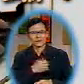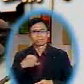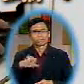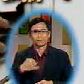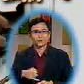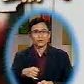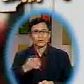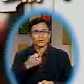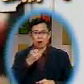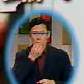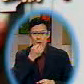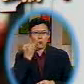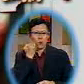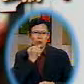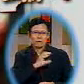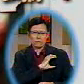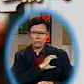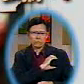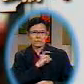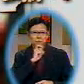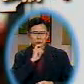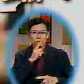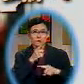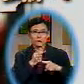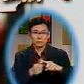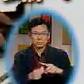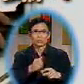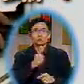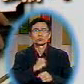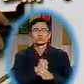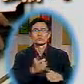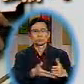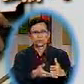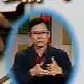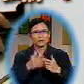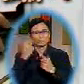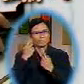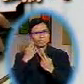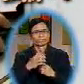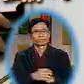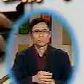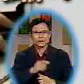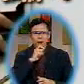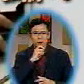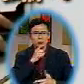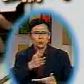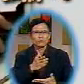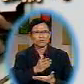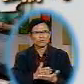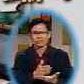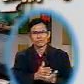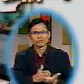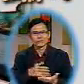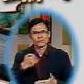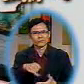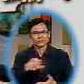港聾人福利促進會亦都大約有1/10嘅員工係聘用聽障人士，但係仍然係杯水車薪。